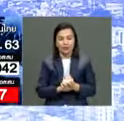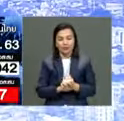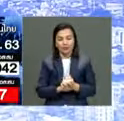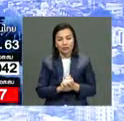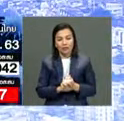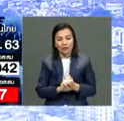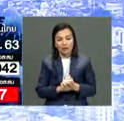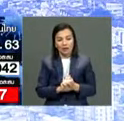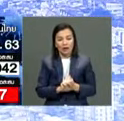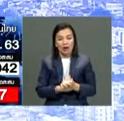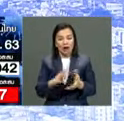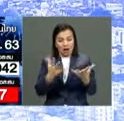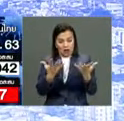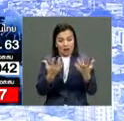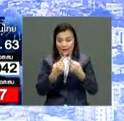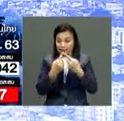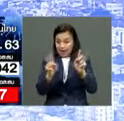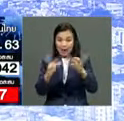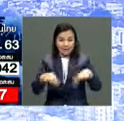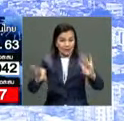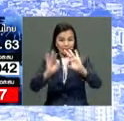อย่ายุ่งยากนะครับขึ้นเล็กน้อยนะครับในช่วงมาตรการผ่อนปรนนี้นะครับนะครับในขั้นที่2